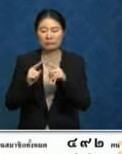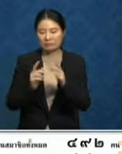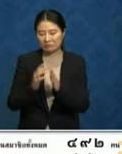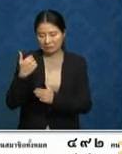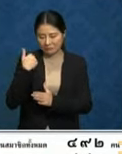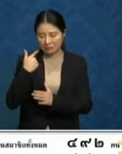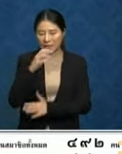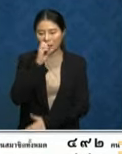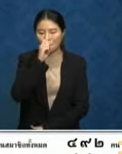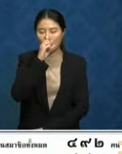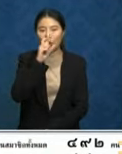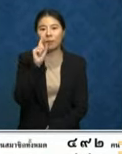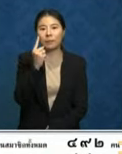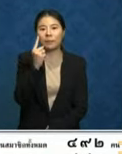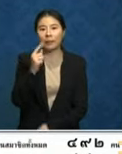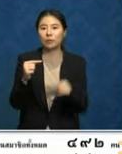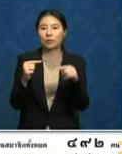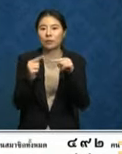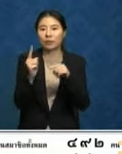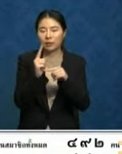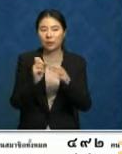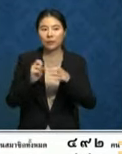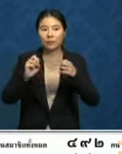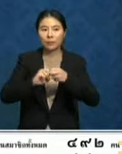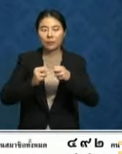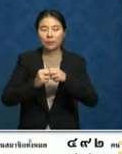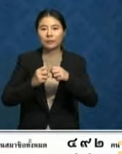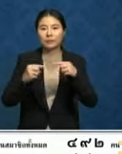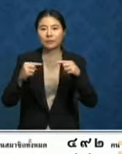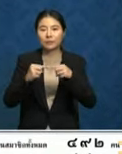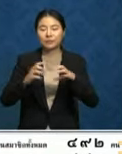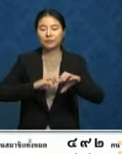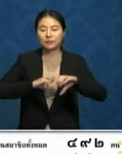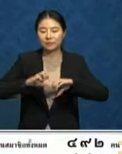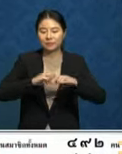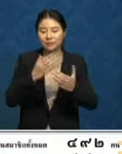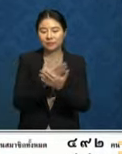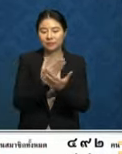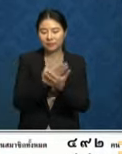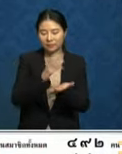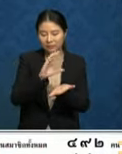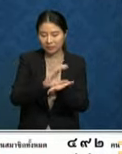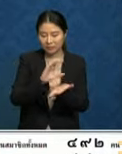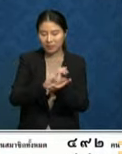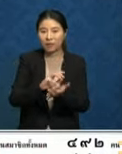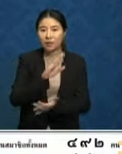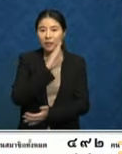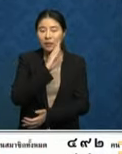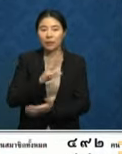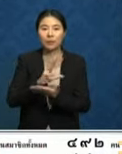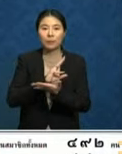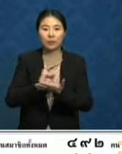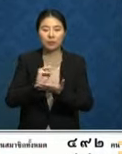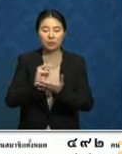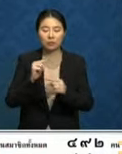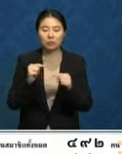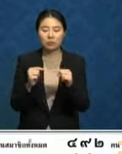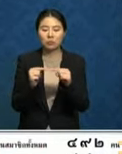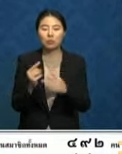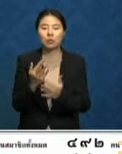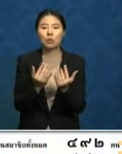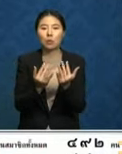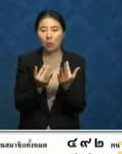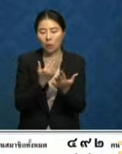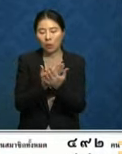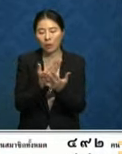ประเด็นก็คือประเด็นที่ 1ปัญหาการบริหารจัดการงบประมาณเมื่อมหาวิทยาลัยต้องพึ่งพิงรายได้จากค่า